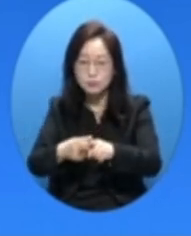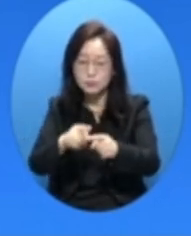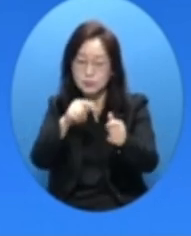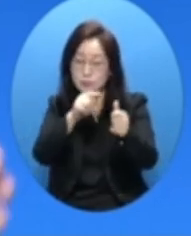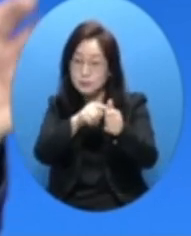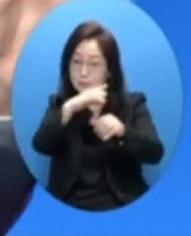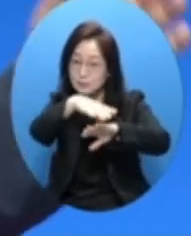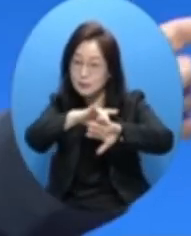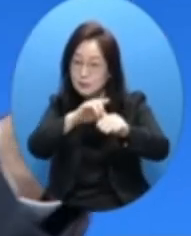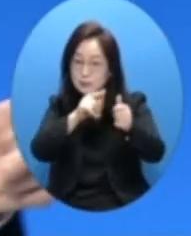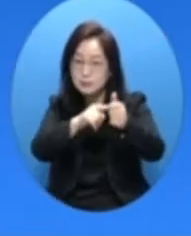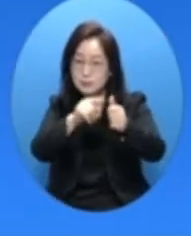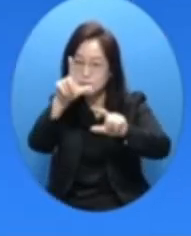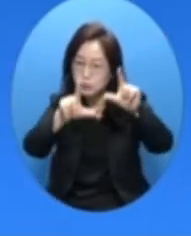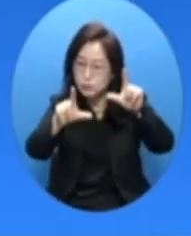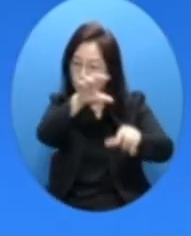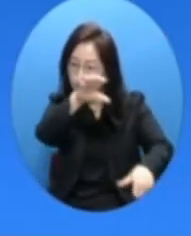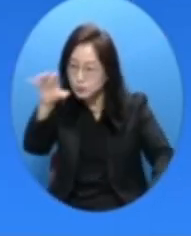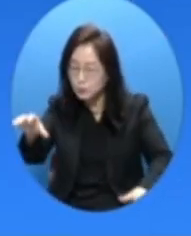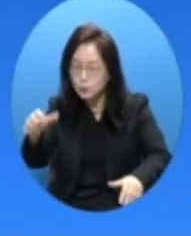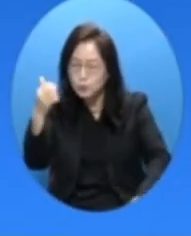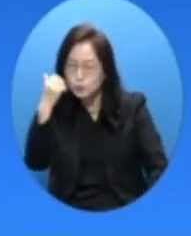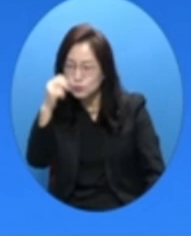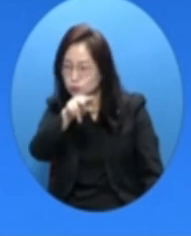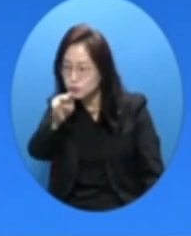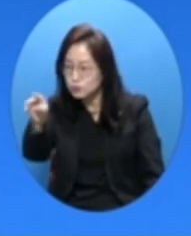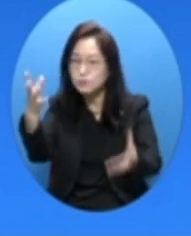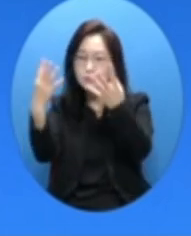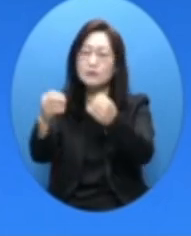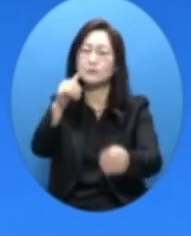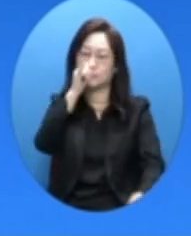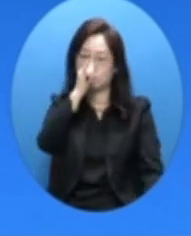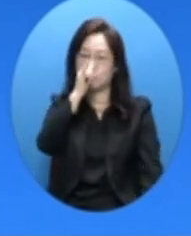많은 절망의 처한 사람들이 우리 주변에 있습니다